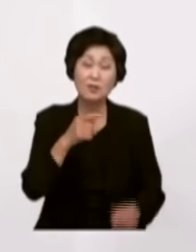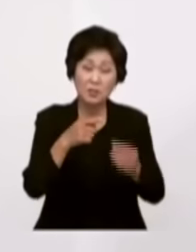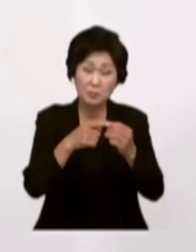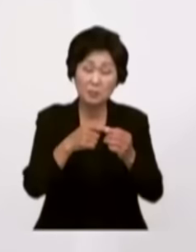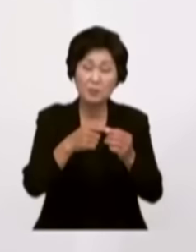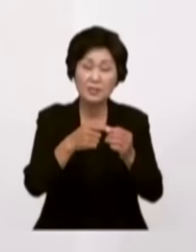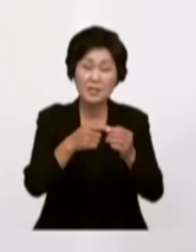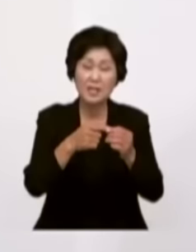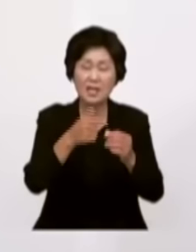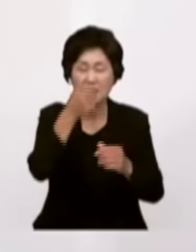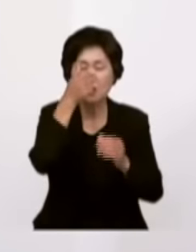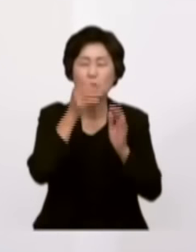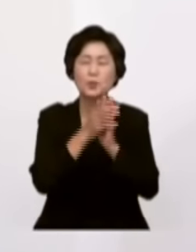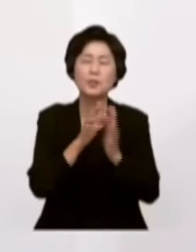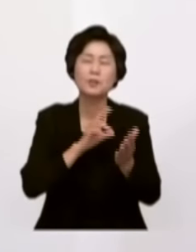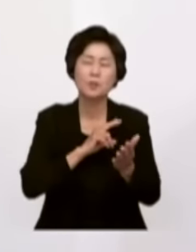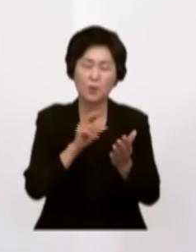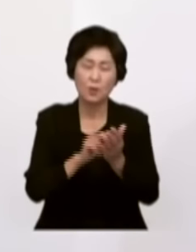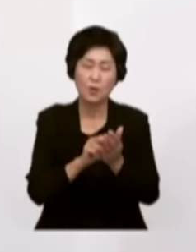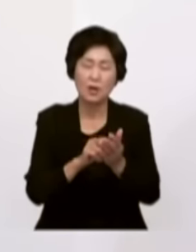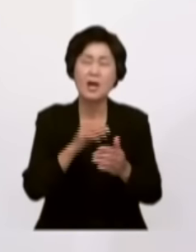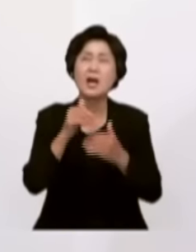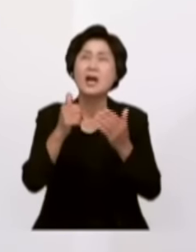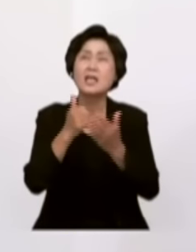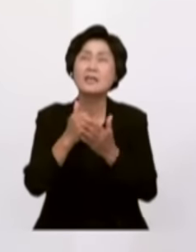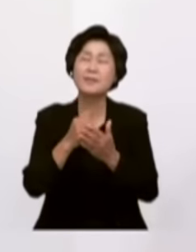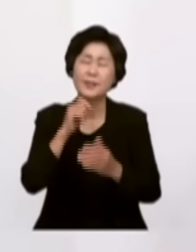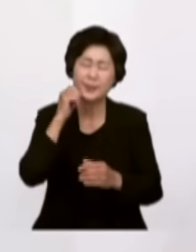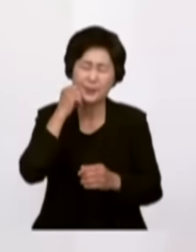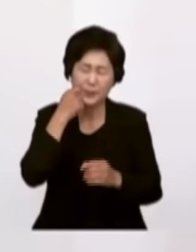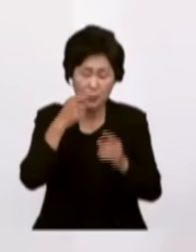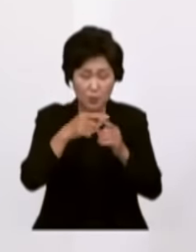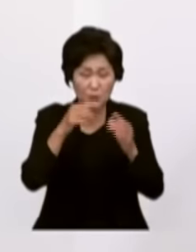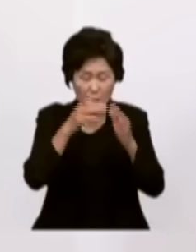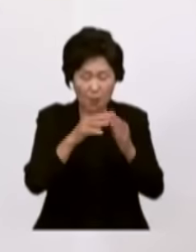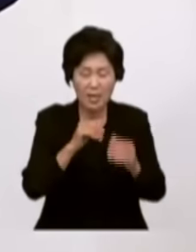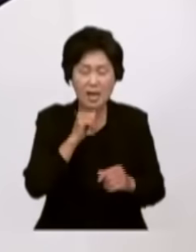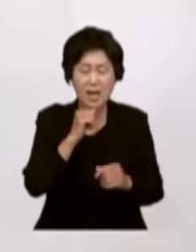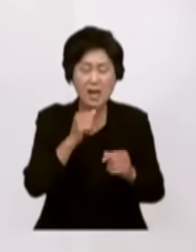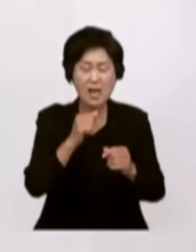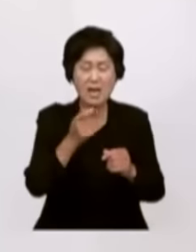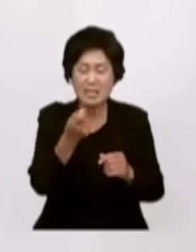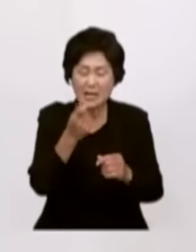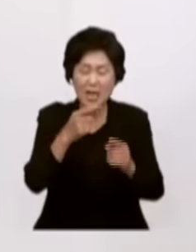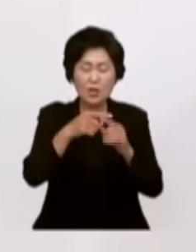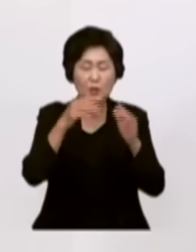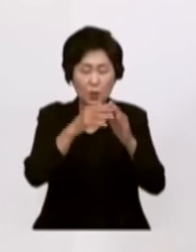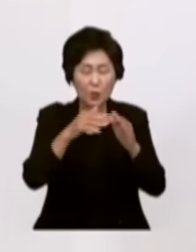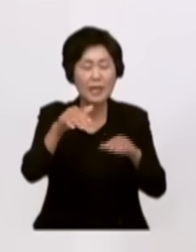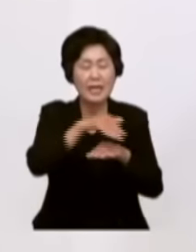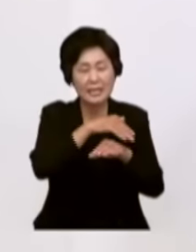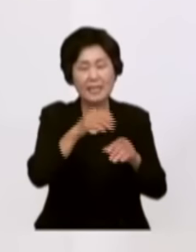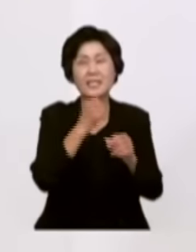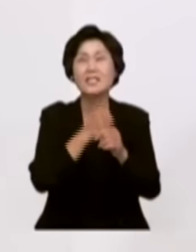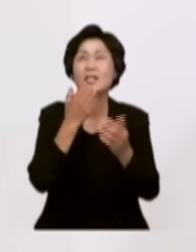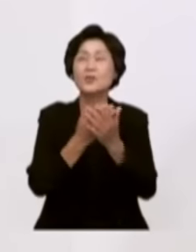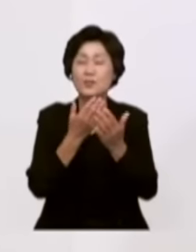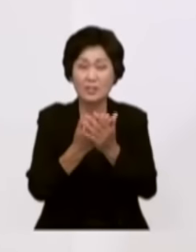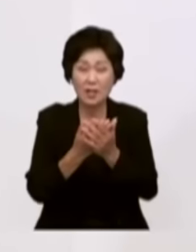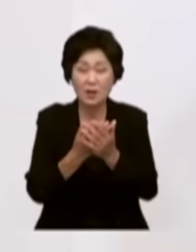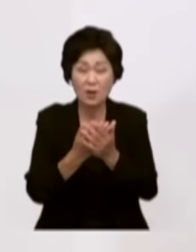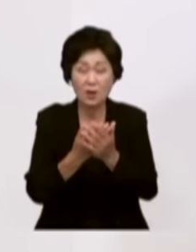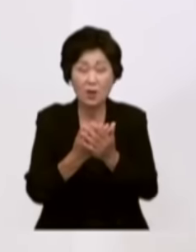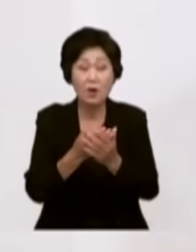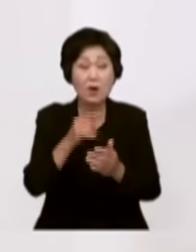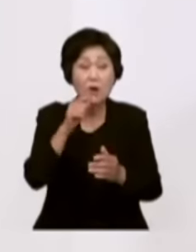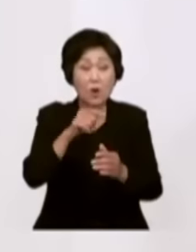좀 예, 제가 정말 개척교회 그런 교회를 좀 많이 다니게 해주십시오라고 해서 그분들 통해서 제가 살아온 이야기를 통해서